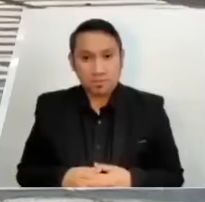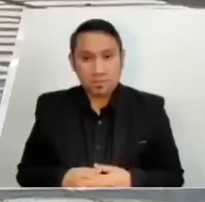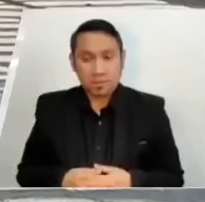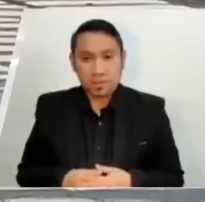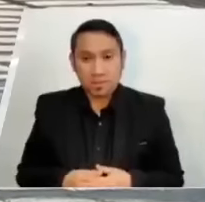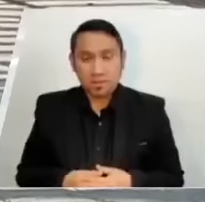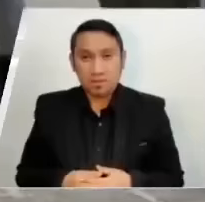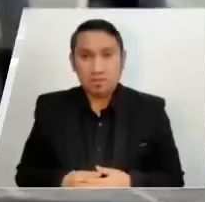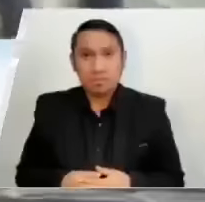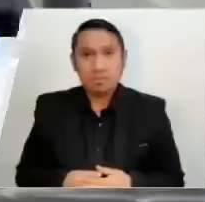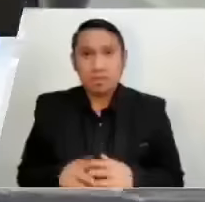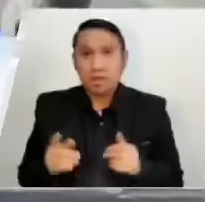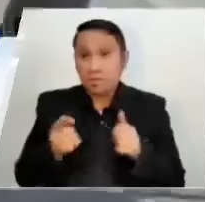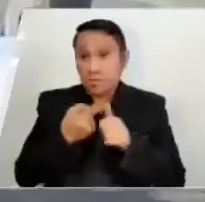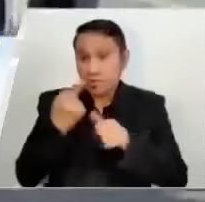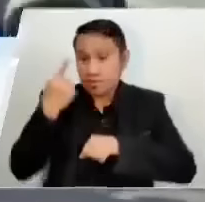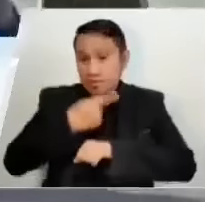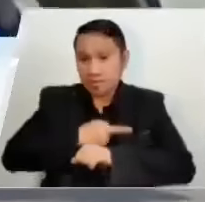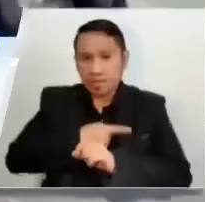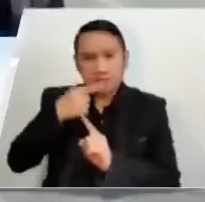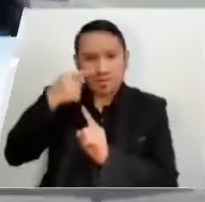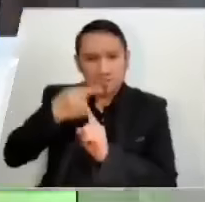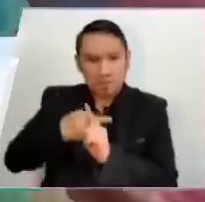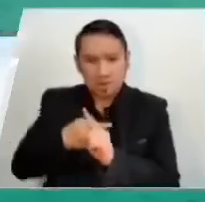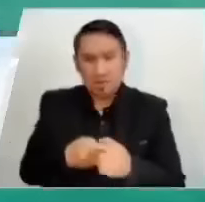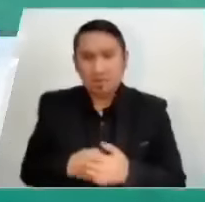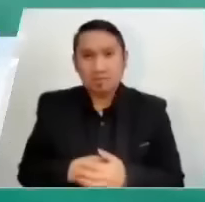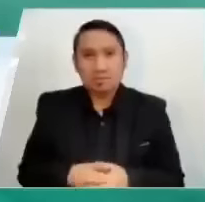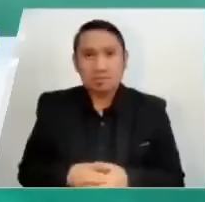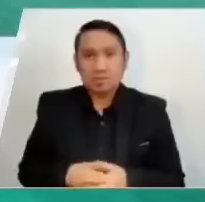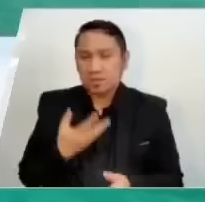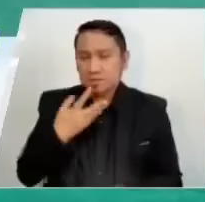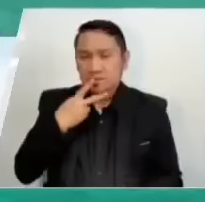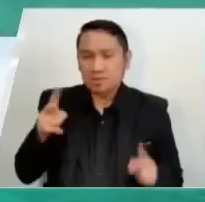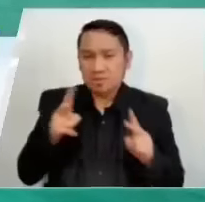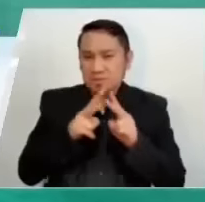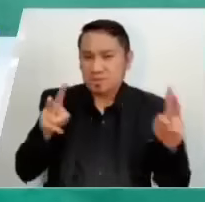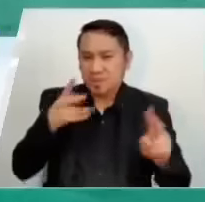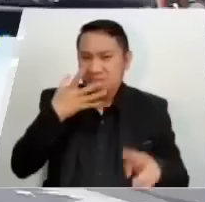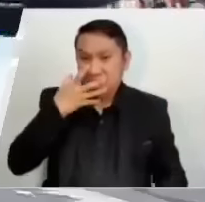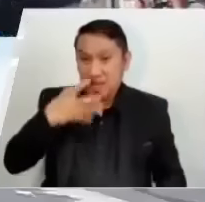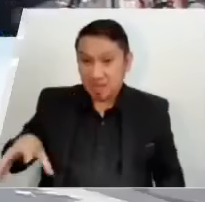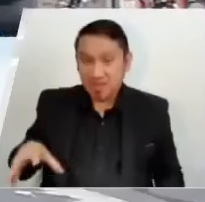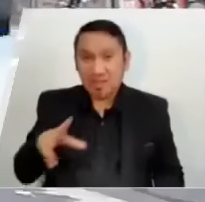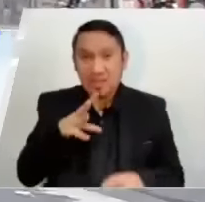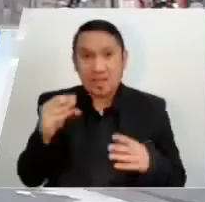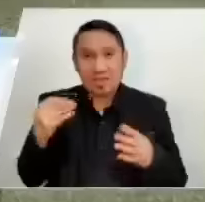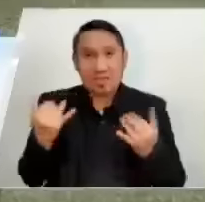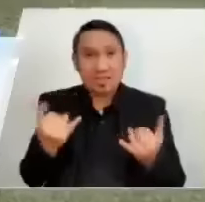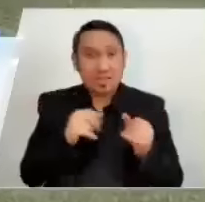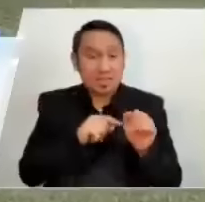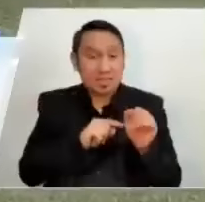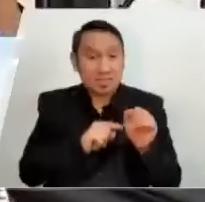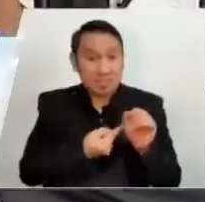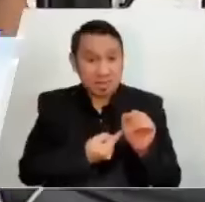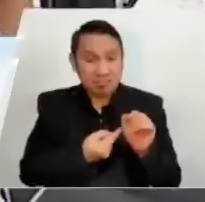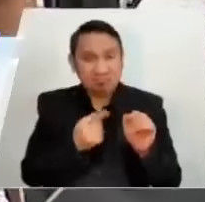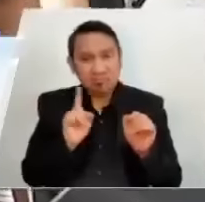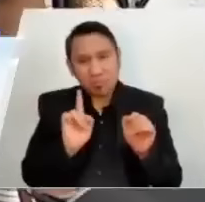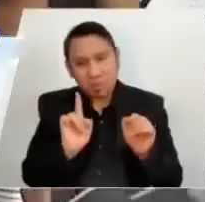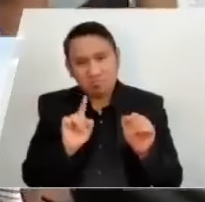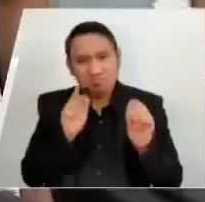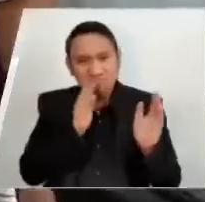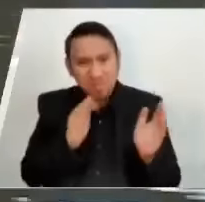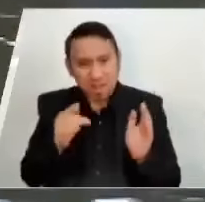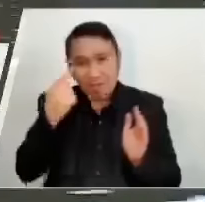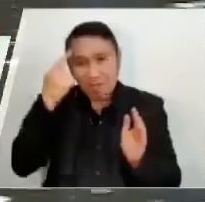Unang araw ng Marso, tag-init is waving. Kaya may mga nagsisimula na rin magplano ng mga lakad at bakasyon.